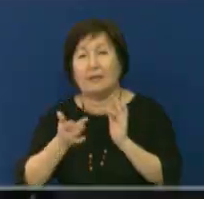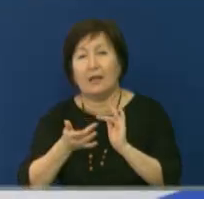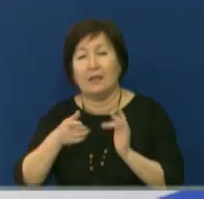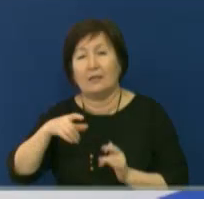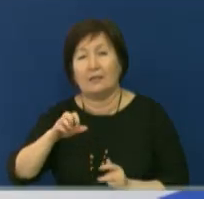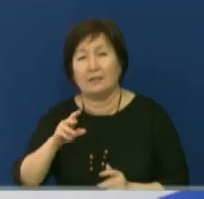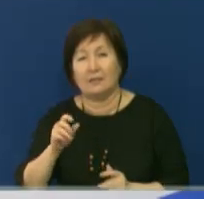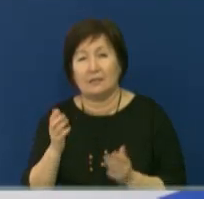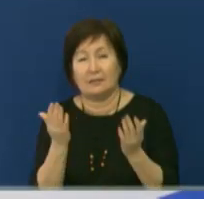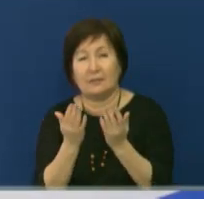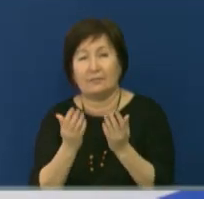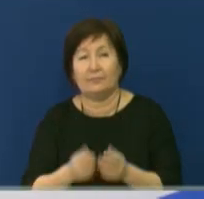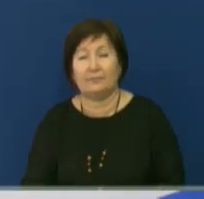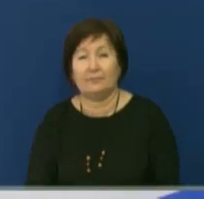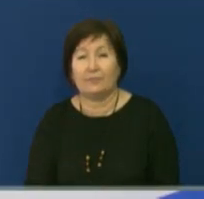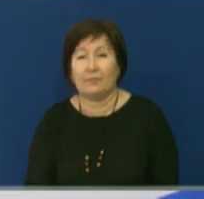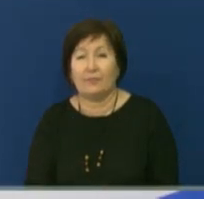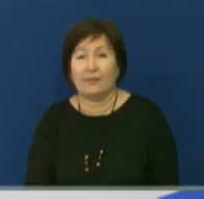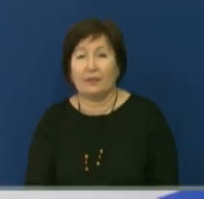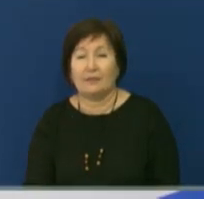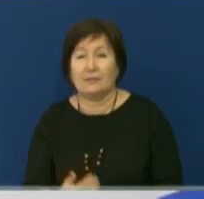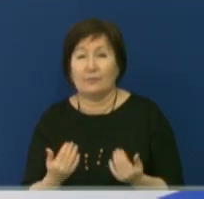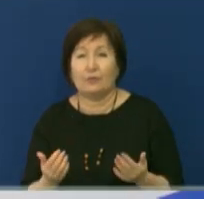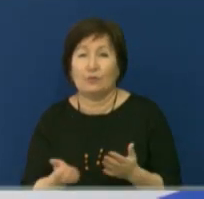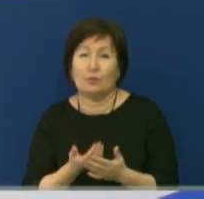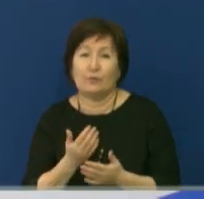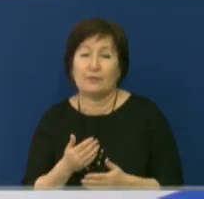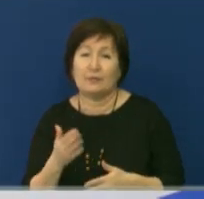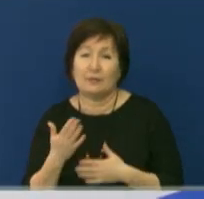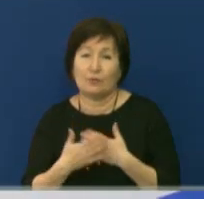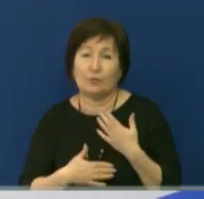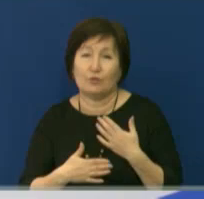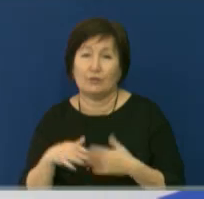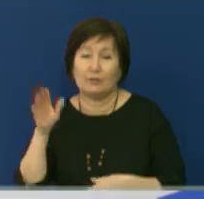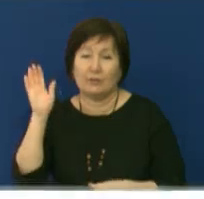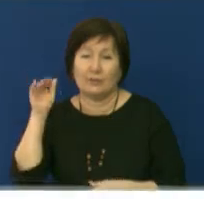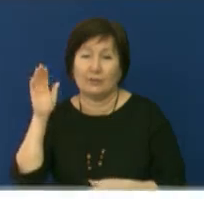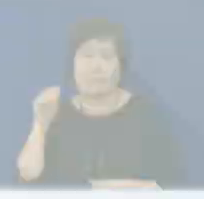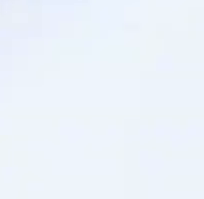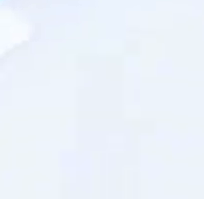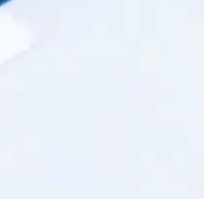телеарнасы. Бүгінге жаңалықтар легі осындай, келесі кездескенше аман сау болыңыздар.